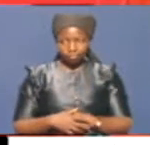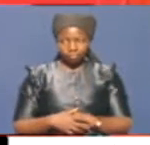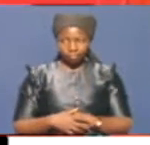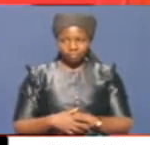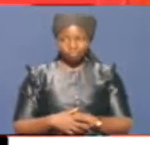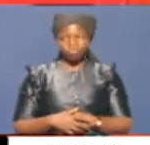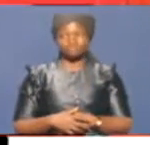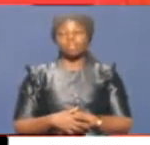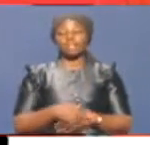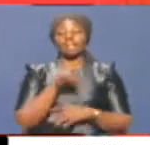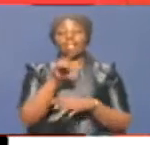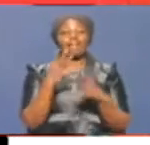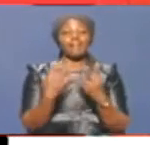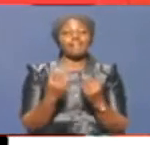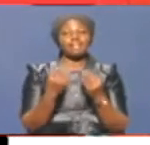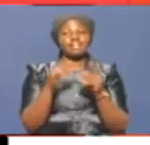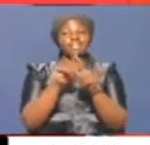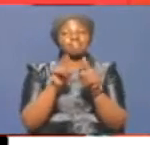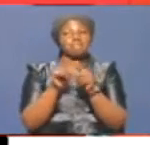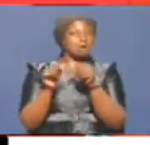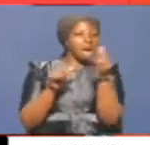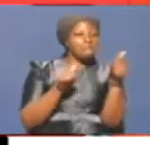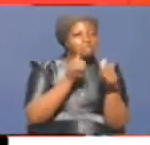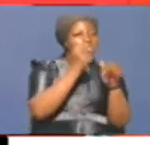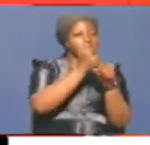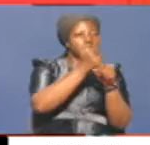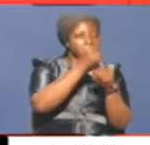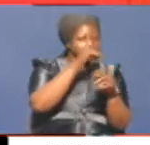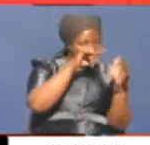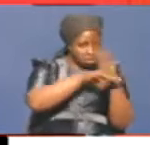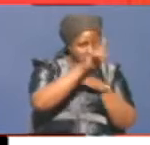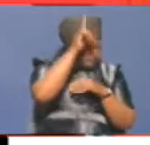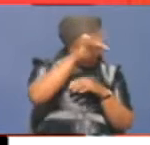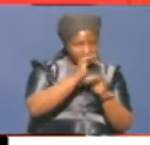Si kama ile ingine tunafanya kule mtaani. Kule mtaani ni